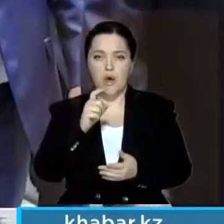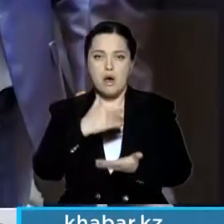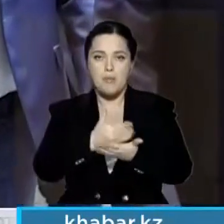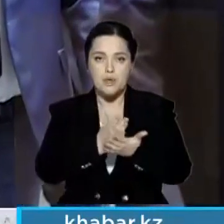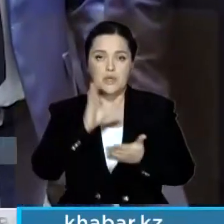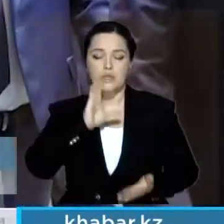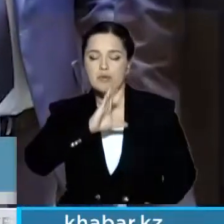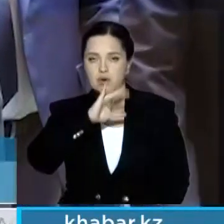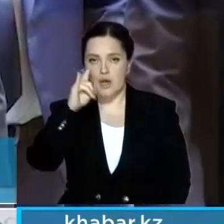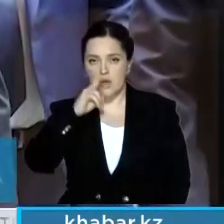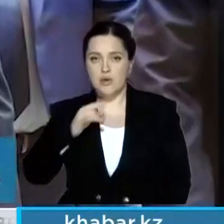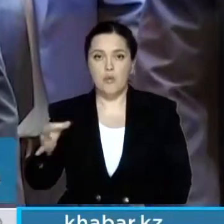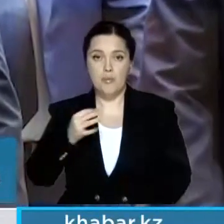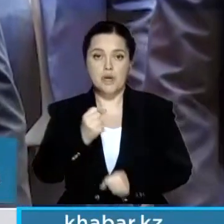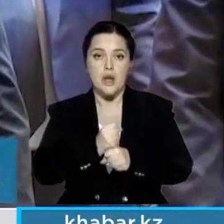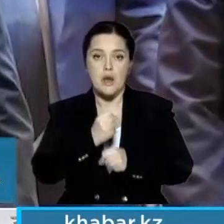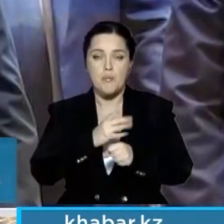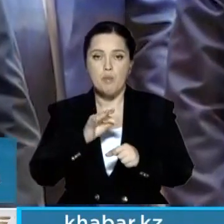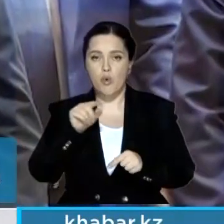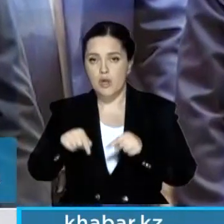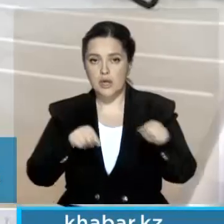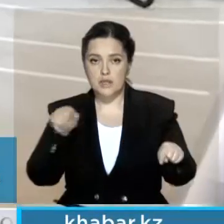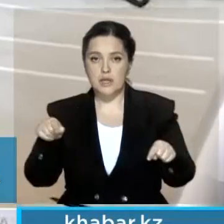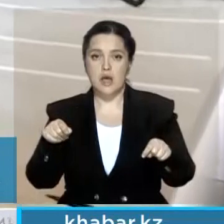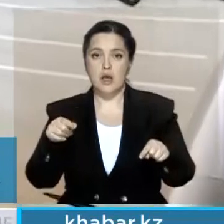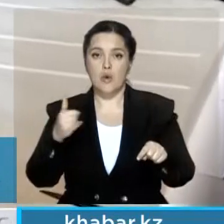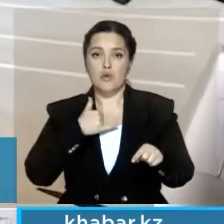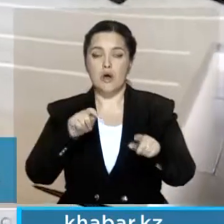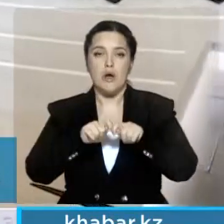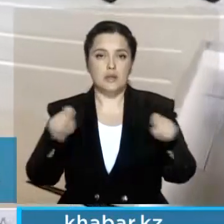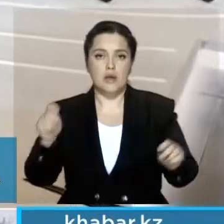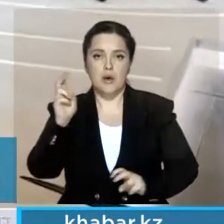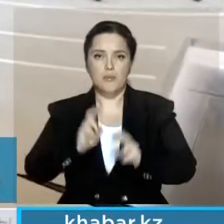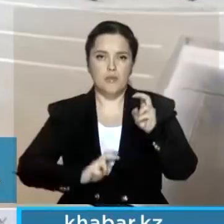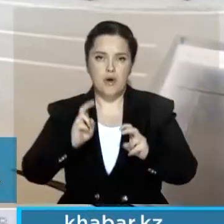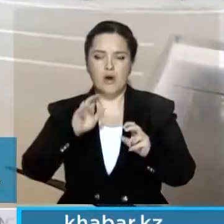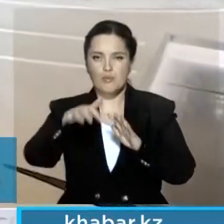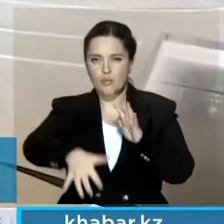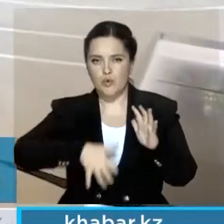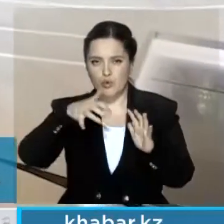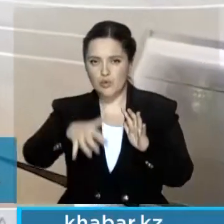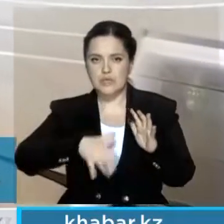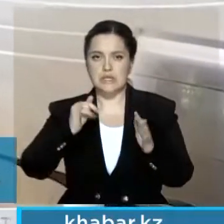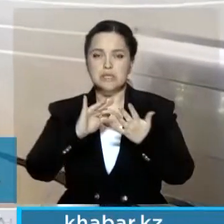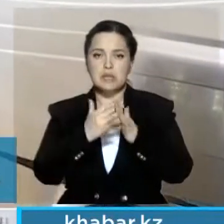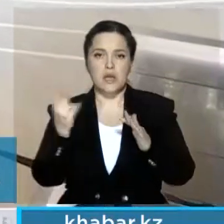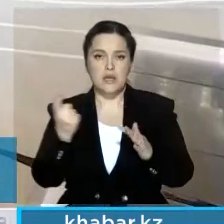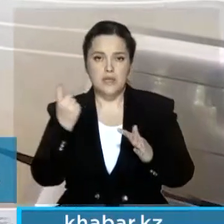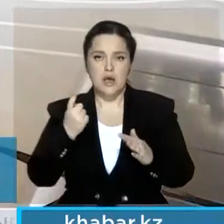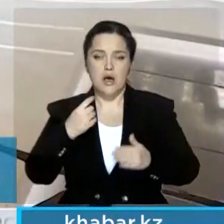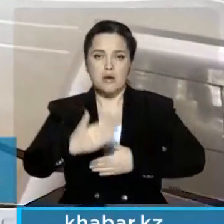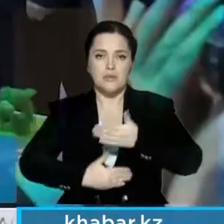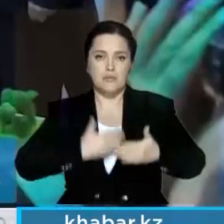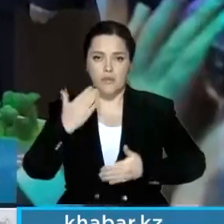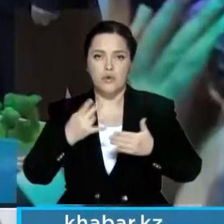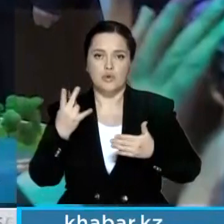северо-казахстанской области разработка по локализации в нашей стране производства бульдозерный техники и сельскохозяйственных тракторов на